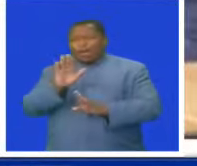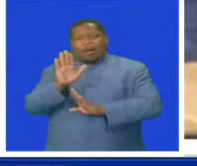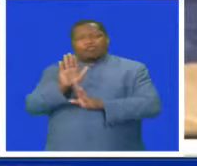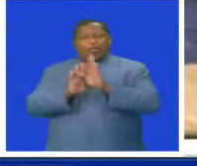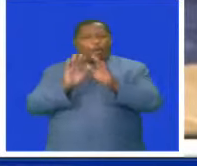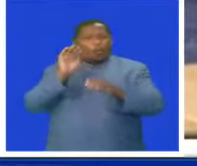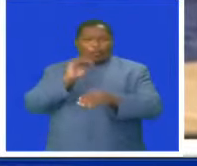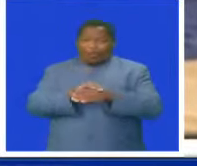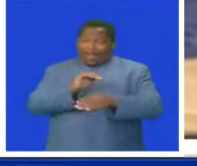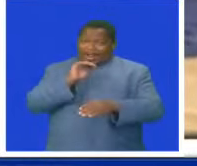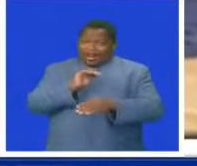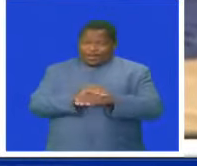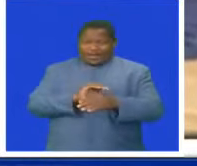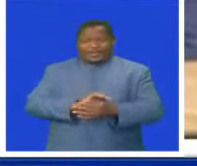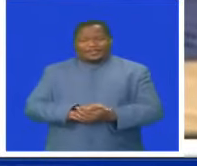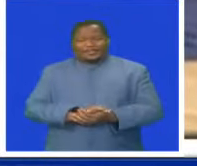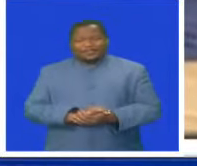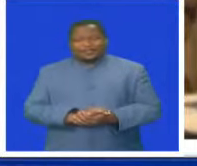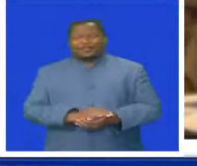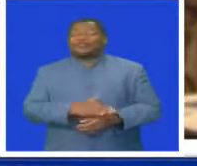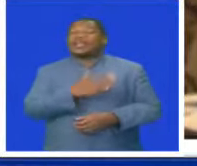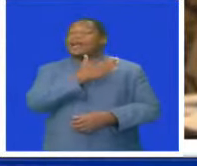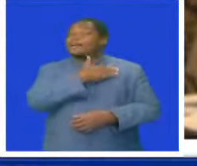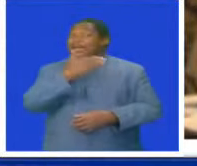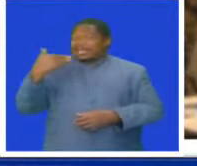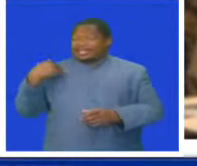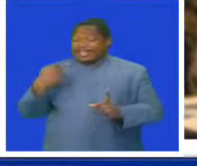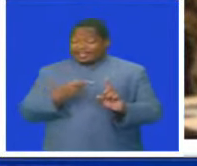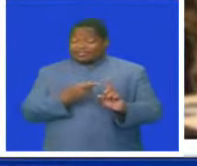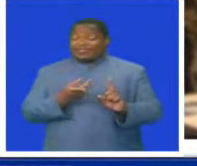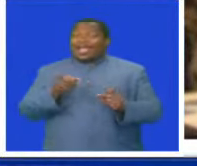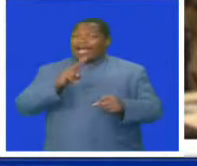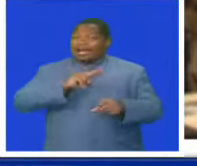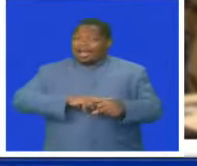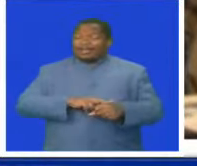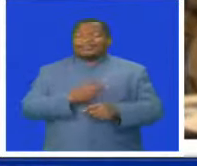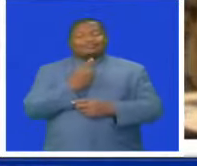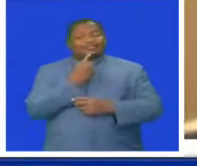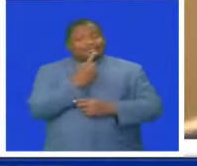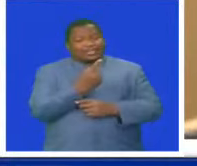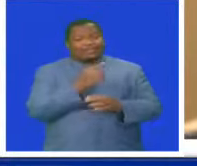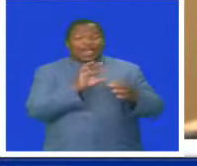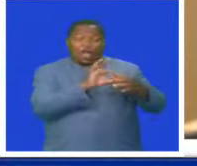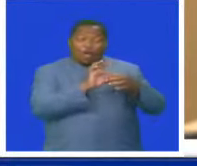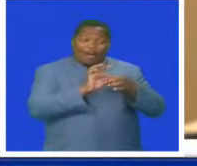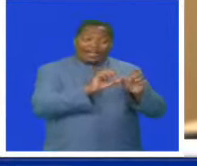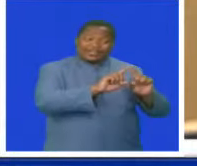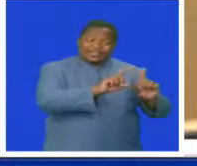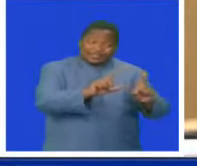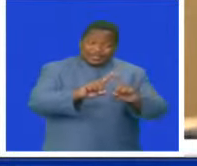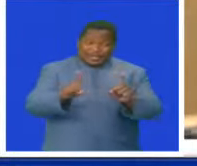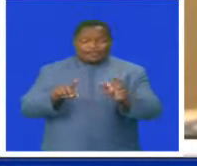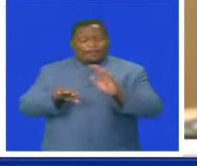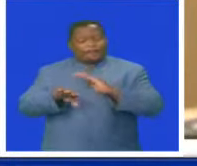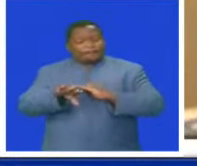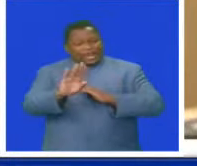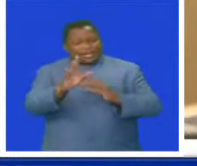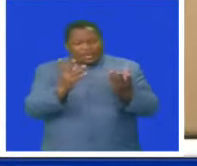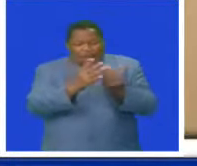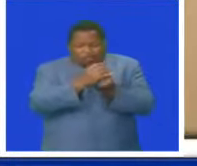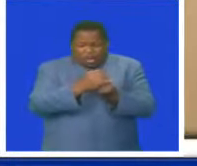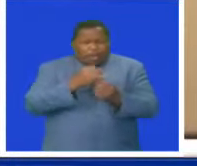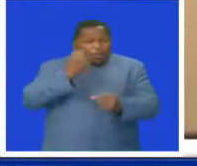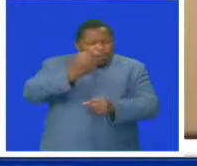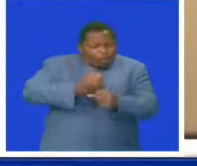Imvuna ithi kubalulekile ukuthi tonke tinhlangothi tibambisane kutekuvakasha kuze live litakhuluma